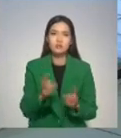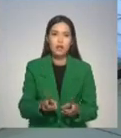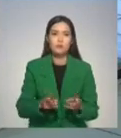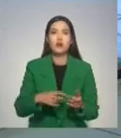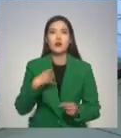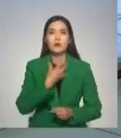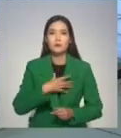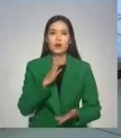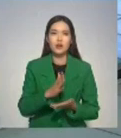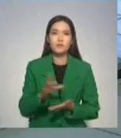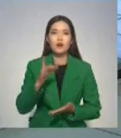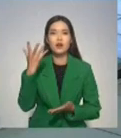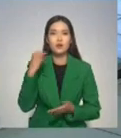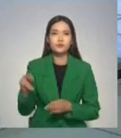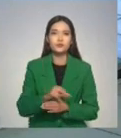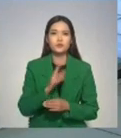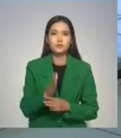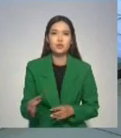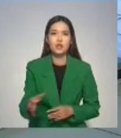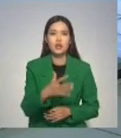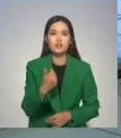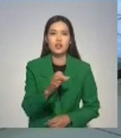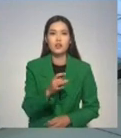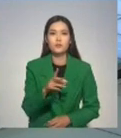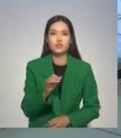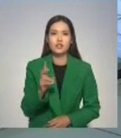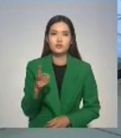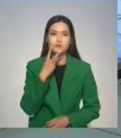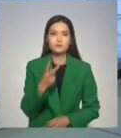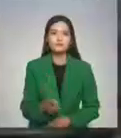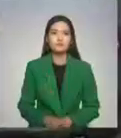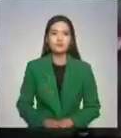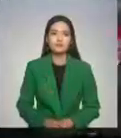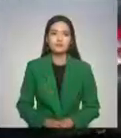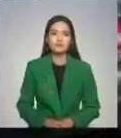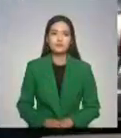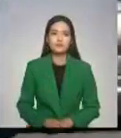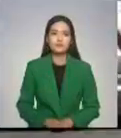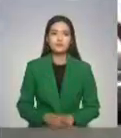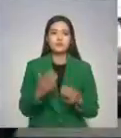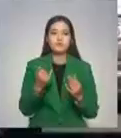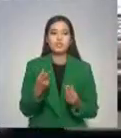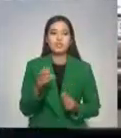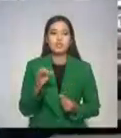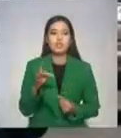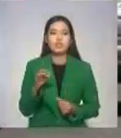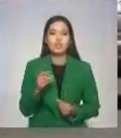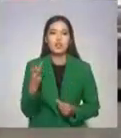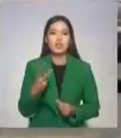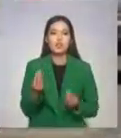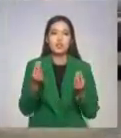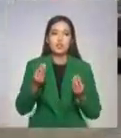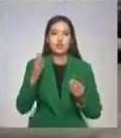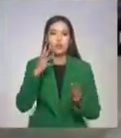Стратегиялық маңызы бар нысан қашан жөнделеді? Аймақтағы тілшіміз Абзал Құрманкин айтады. Қызылжар өңірінде екі ірі су қоймасы